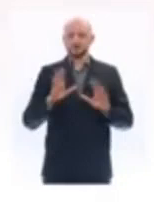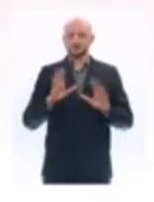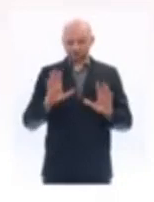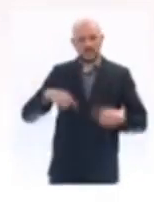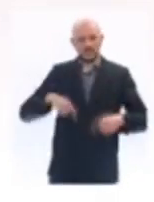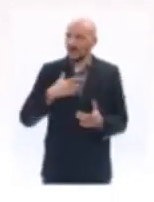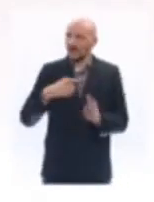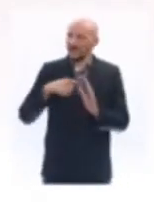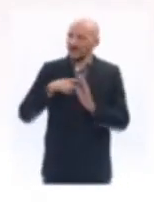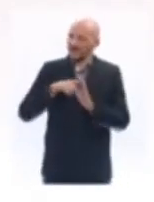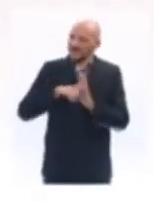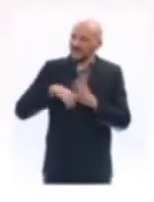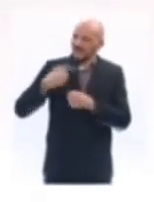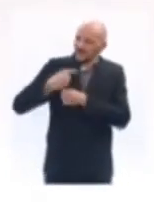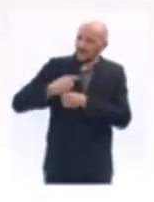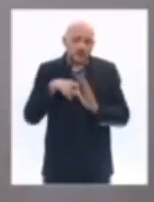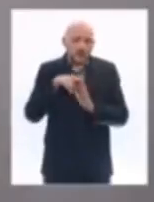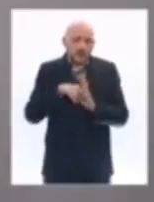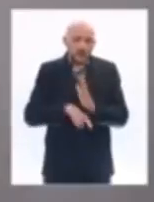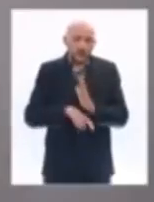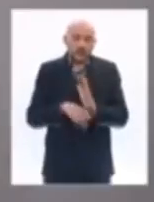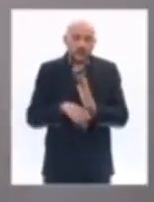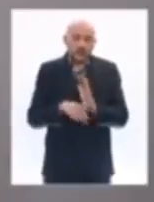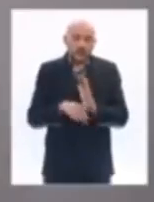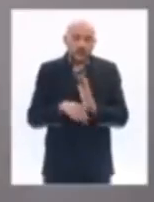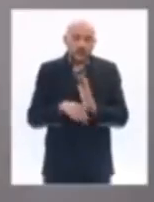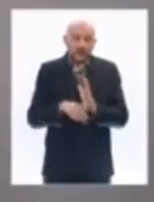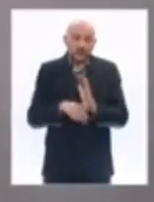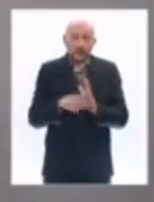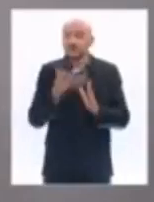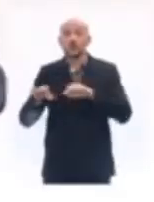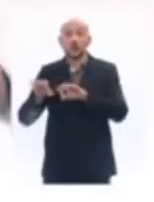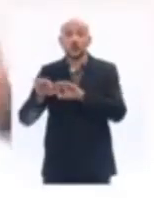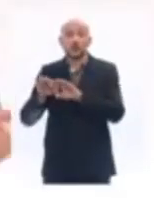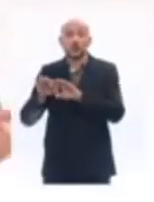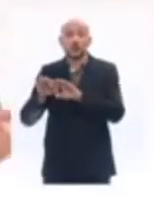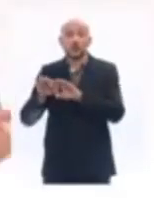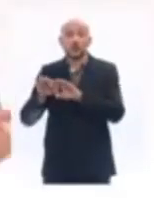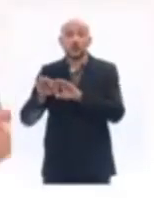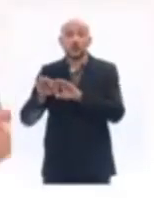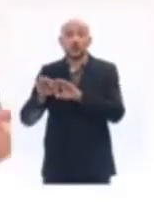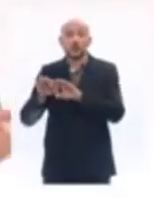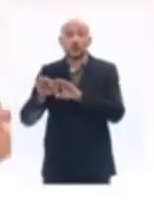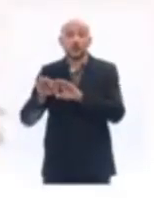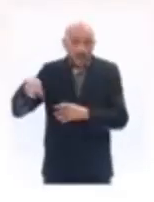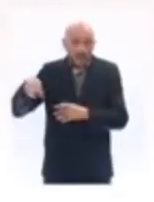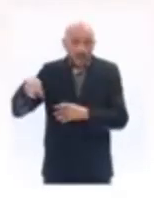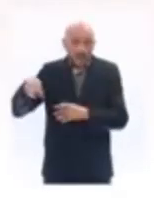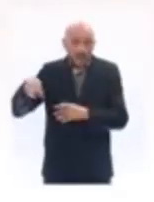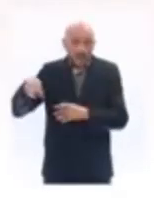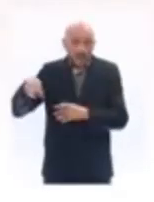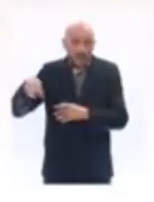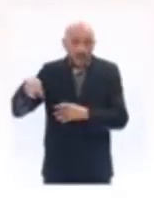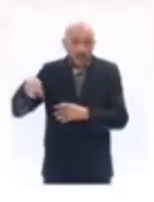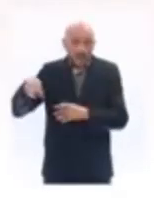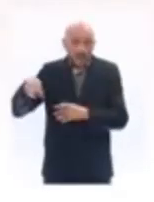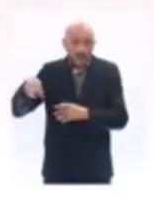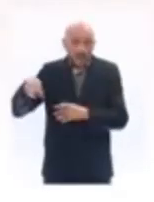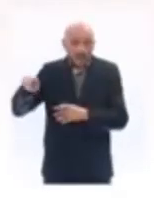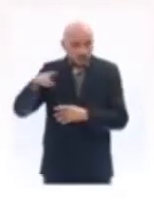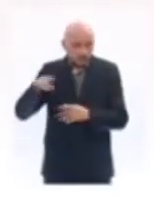un peu imprévisible, mais que nous faisons tout ce qui est en notre pouvoir, sans mégoter, à la fois